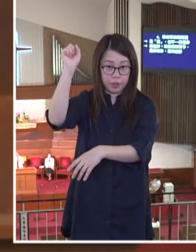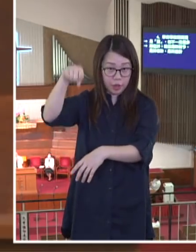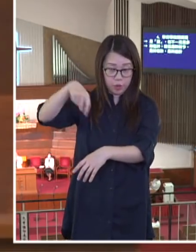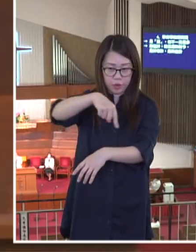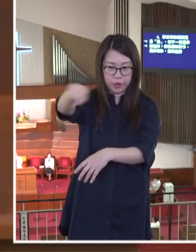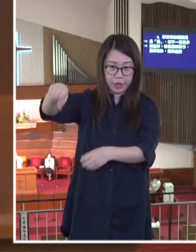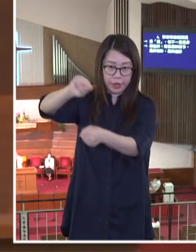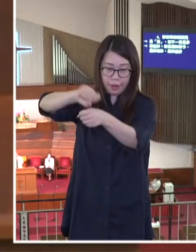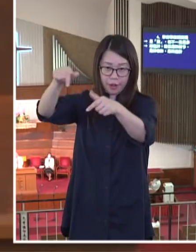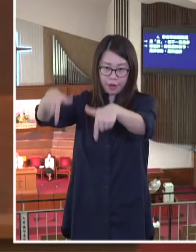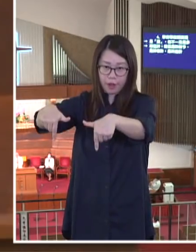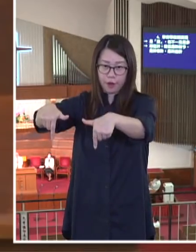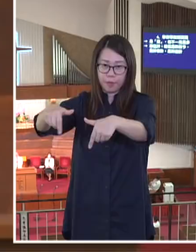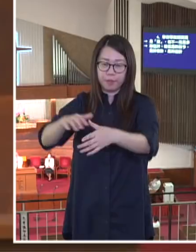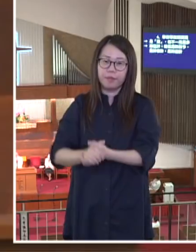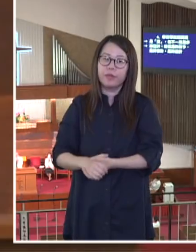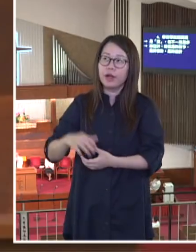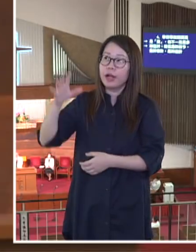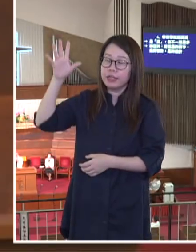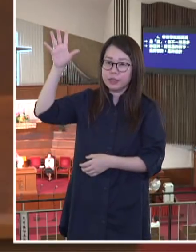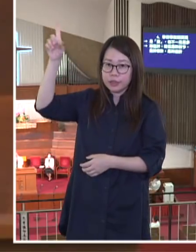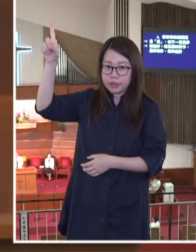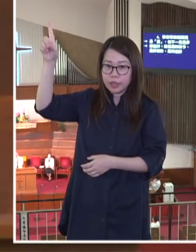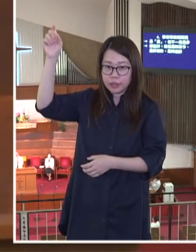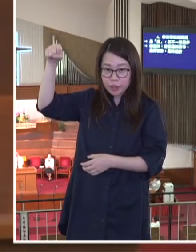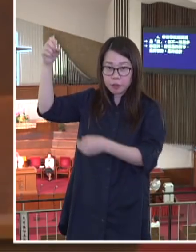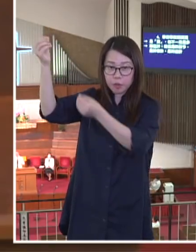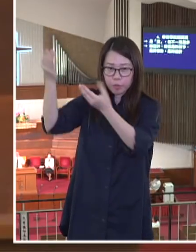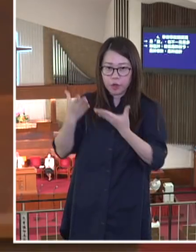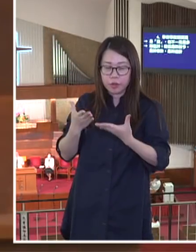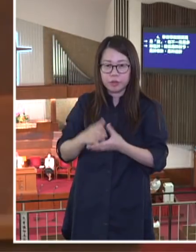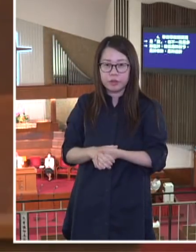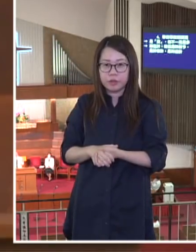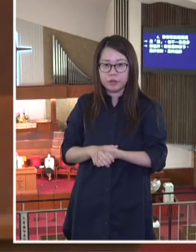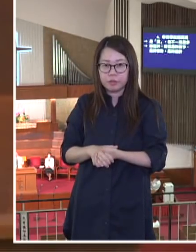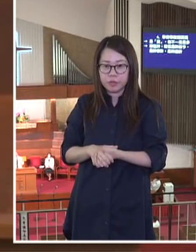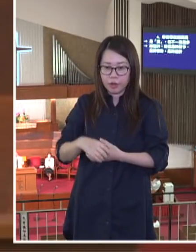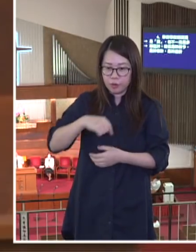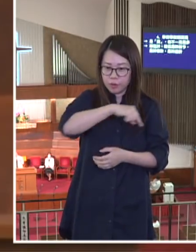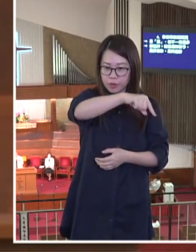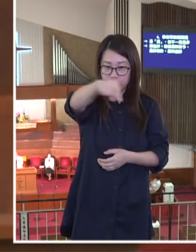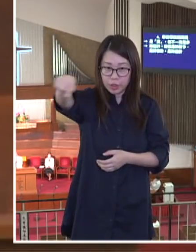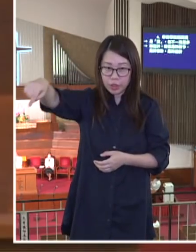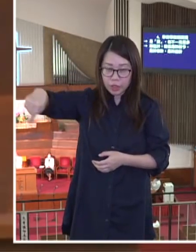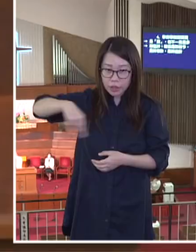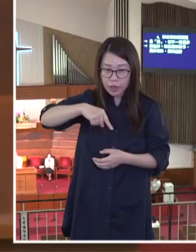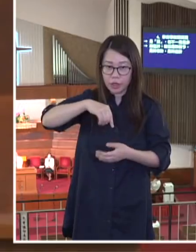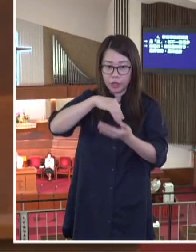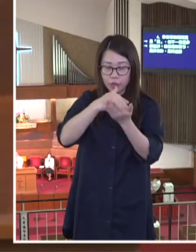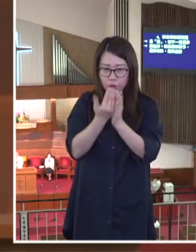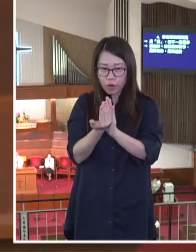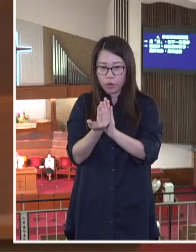过神，是神给我，但这块地呢怎样分呢？也是由神话事，不是人自己想去